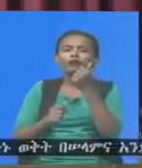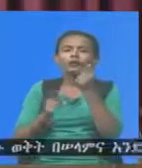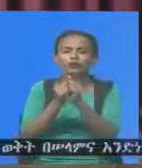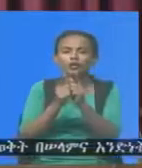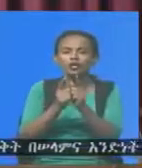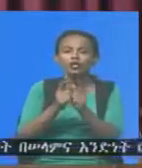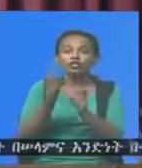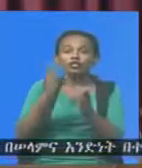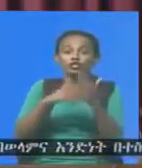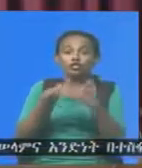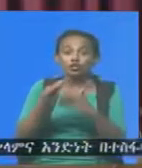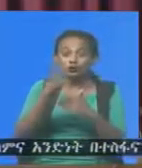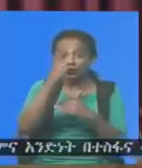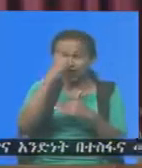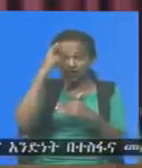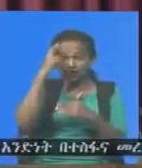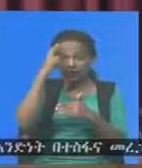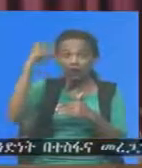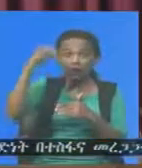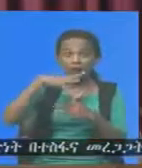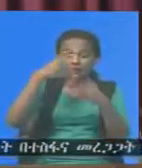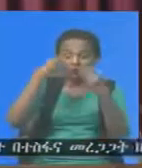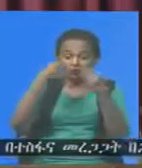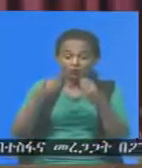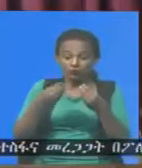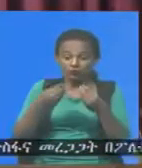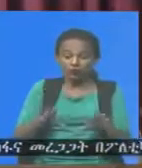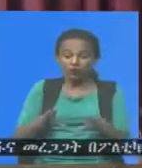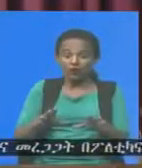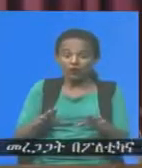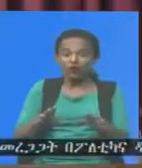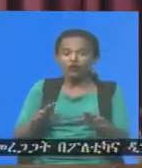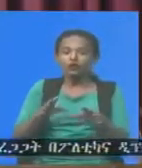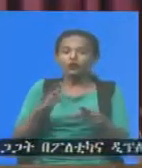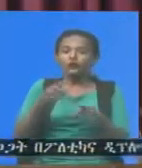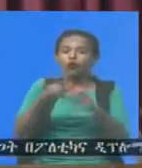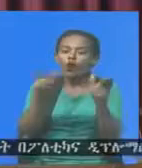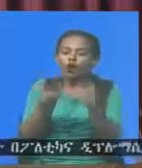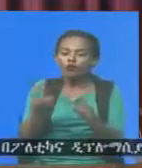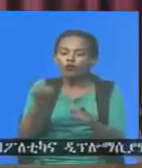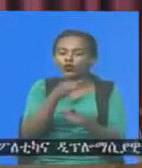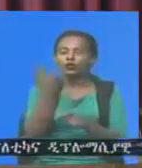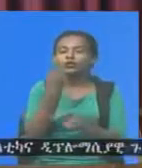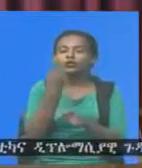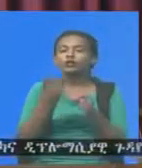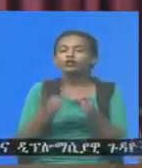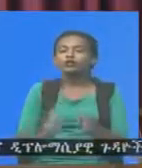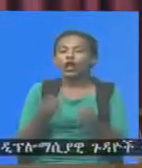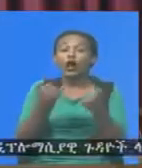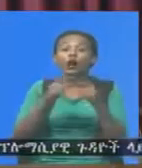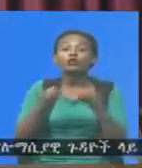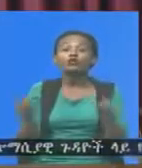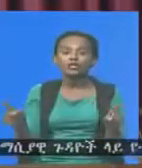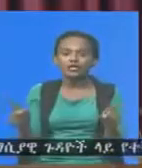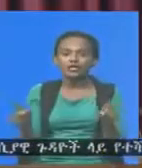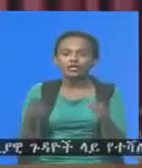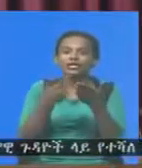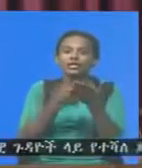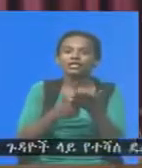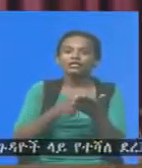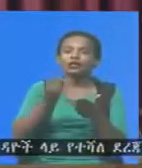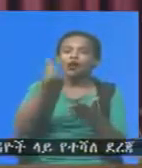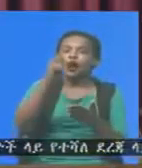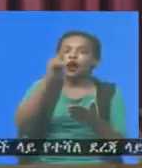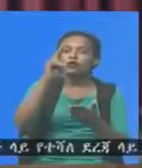ቢሆን የሐዋሳ ኢንዱስትሪ ስራውን ይሰራል ማለት ነው ሳይቸገር ሎካል ስለሆነ። አሁን ግን ከዚህ አዳማ